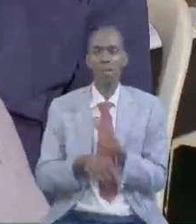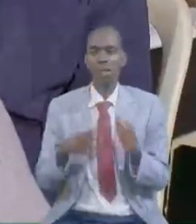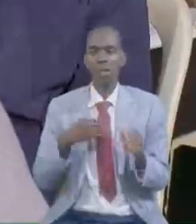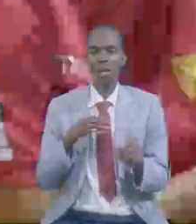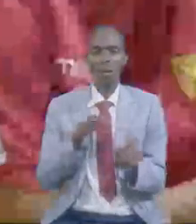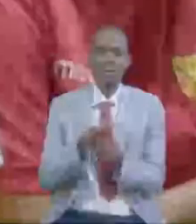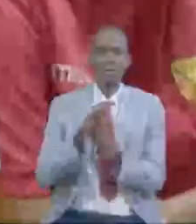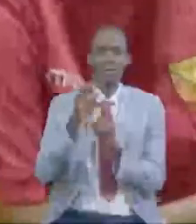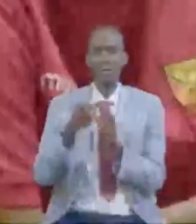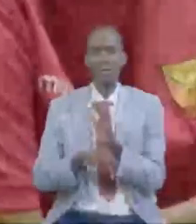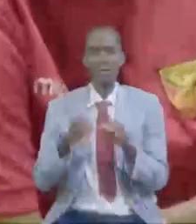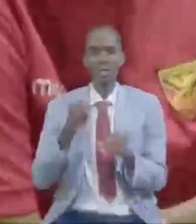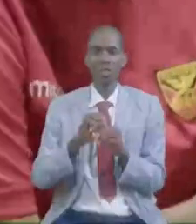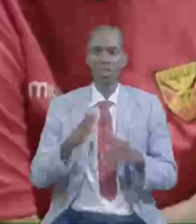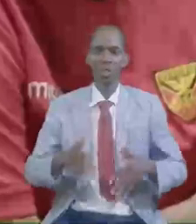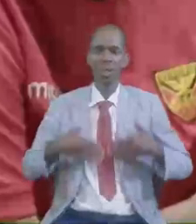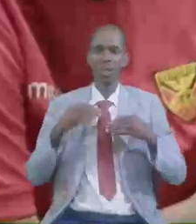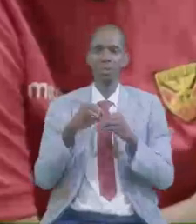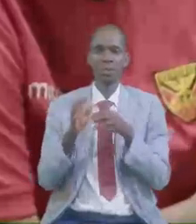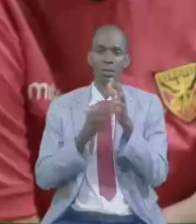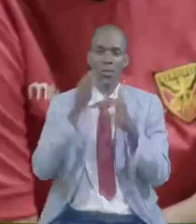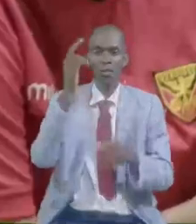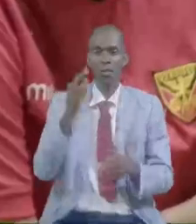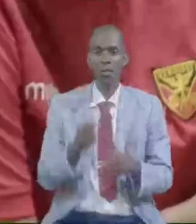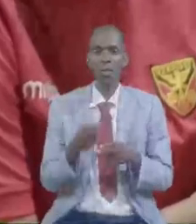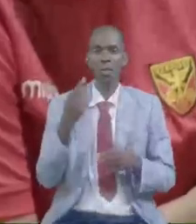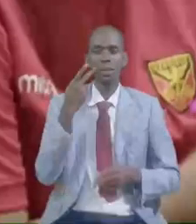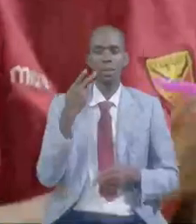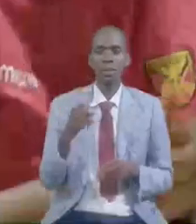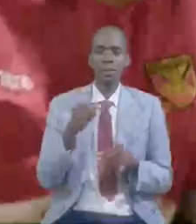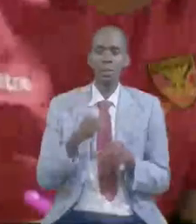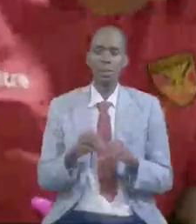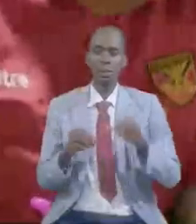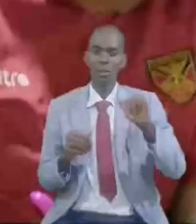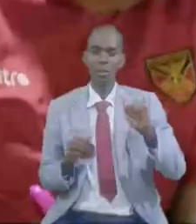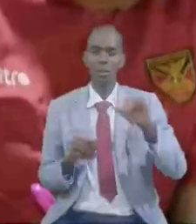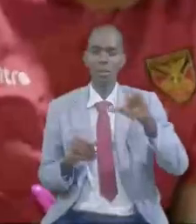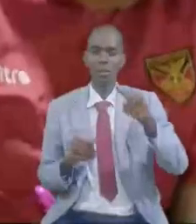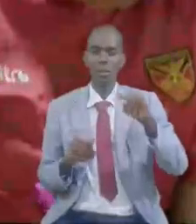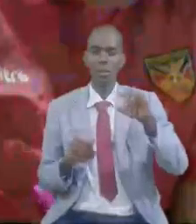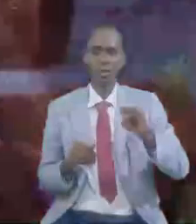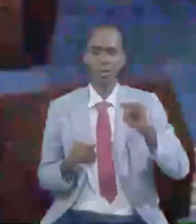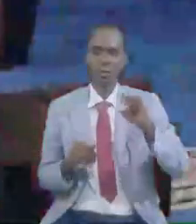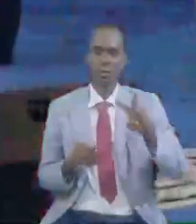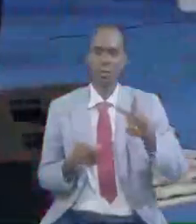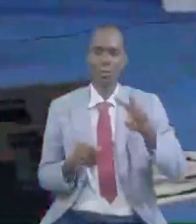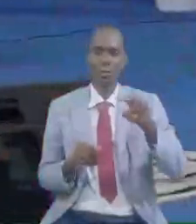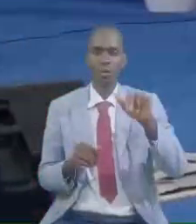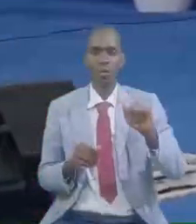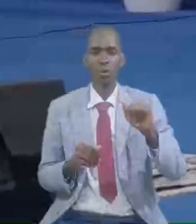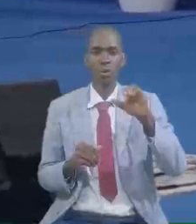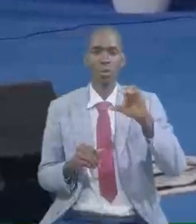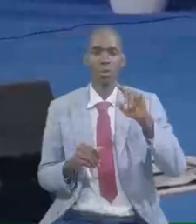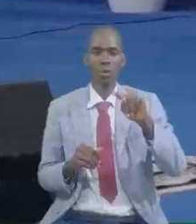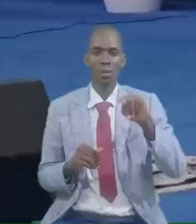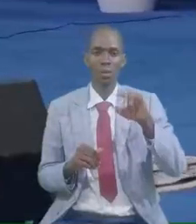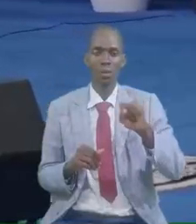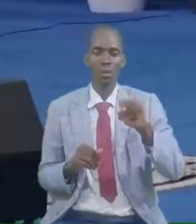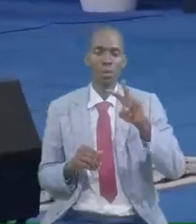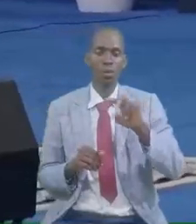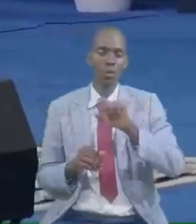vie au nom de Jésus. En Actes des Apôtres, chapitre 2, ne vous liez pas du